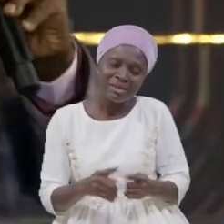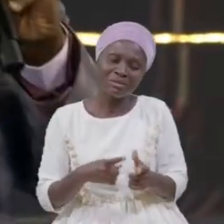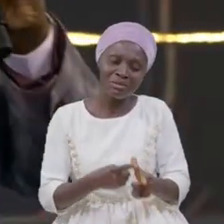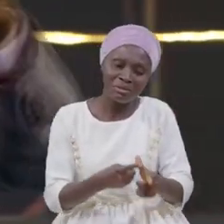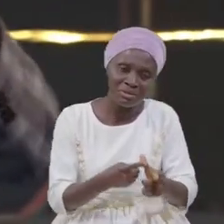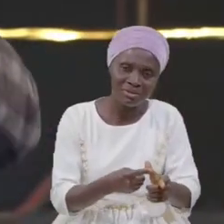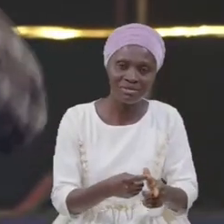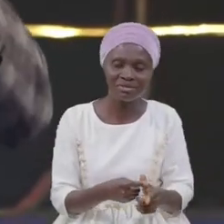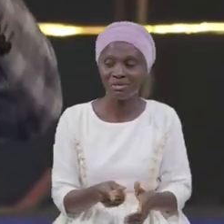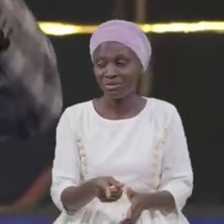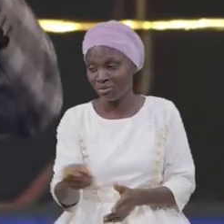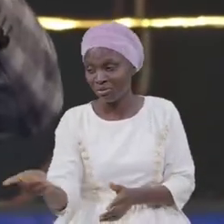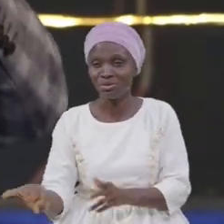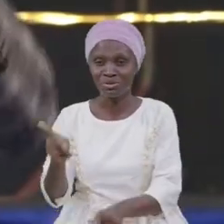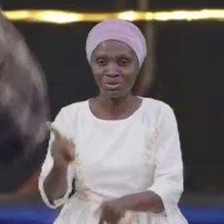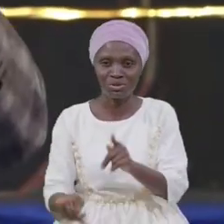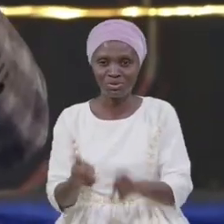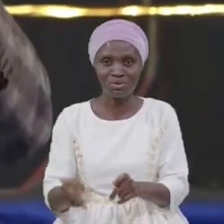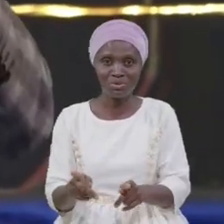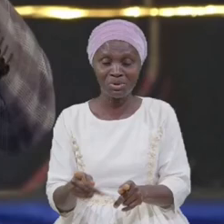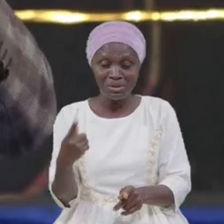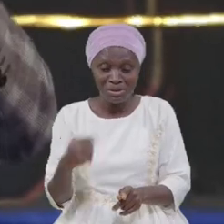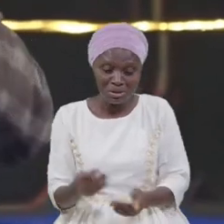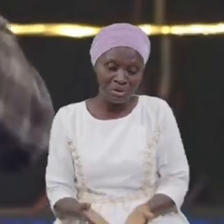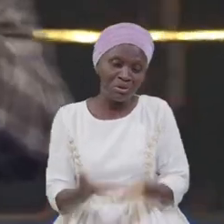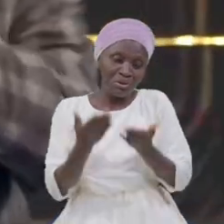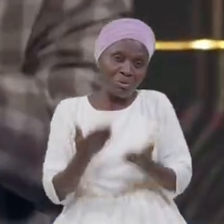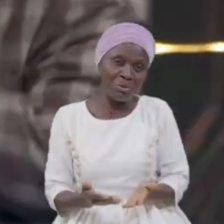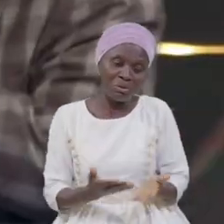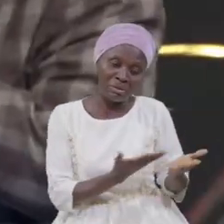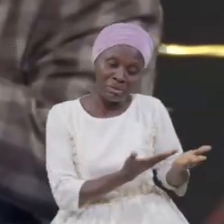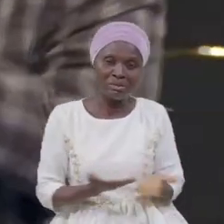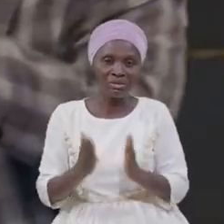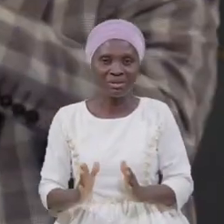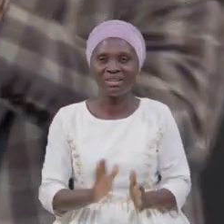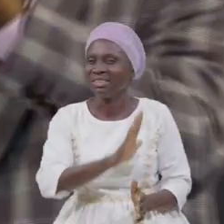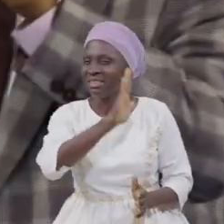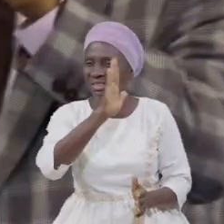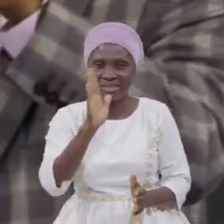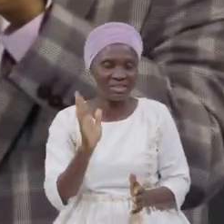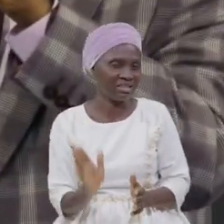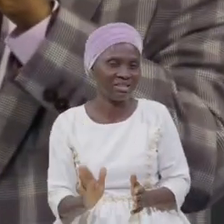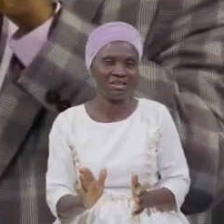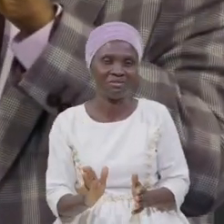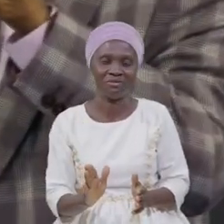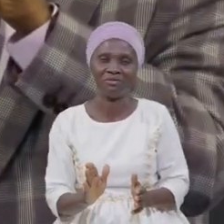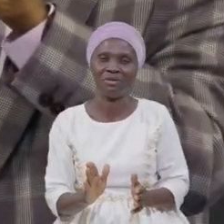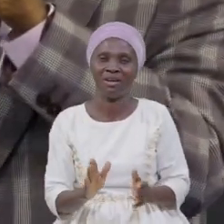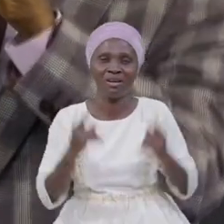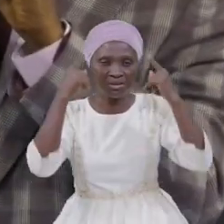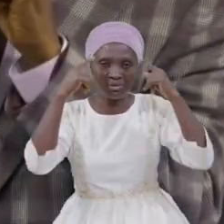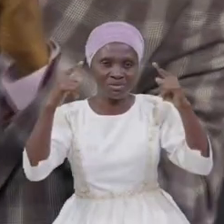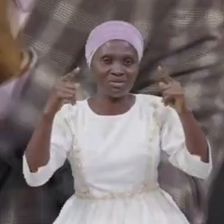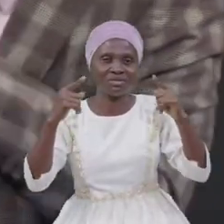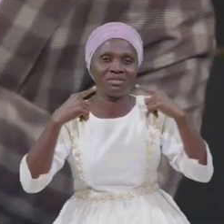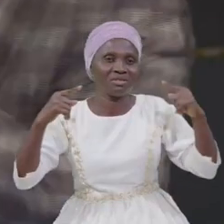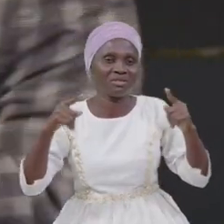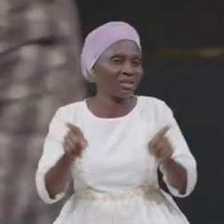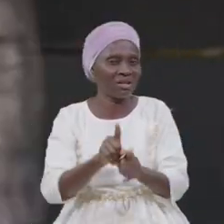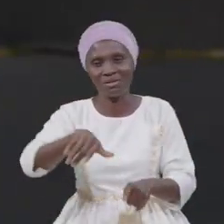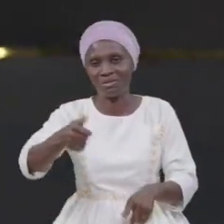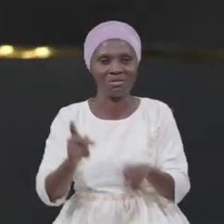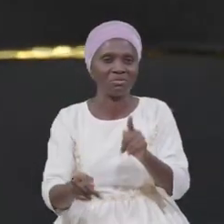de telles personnes qui portent les fardeaux ne peuvent pas réussir comme les autres. C'est